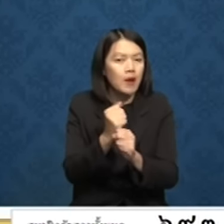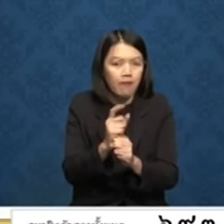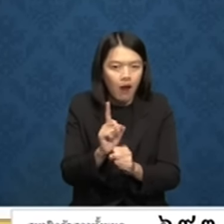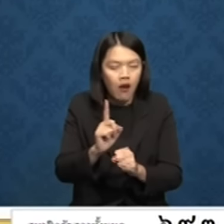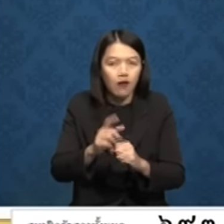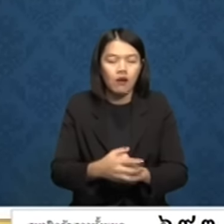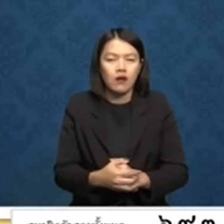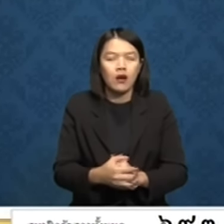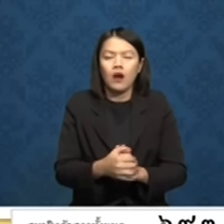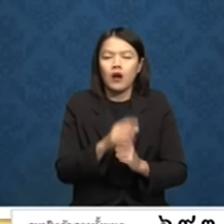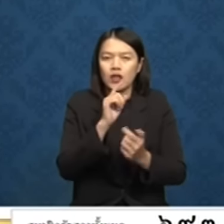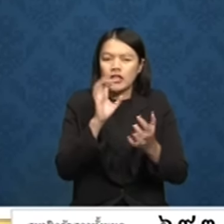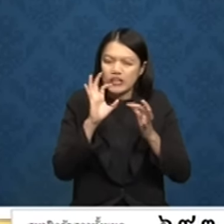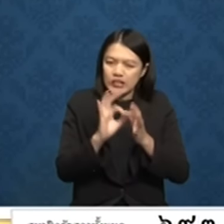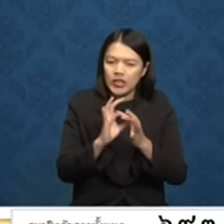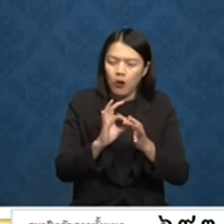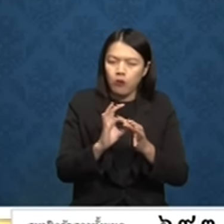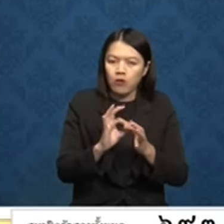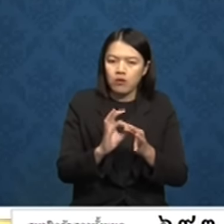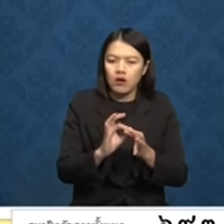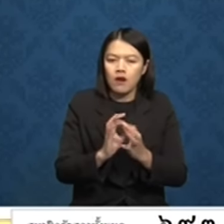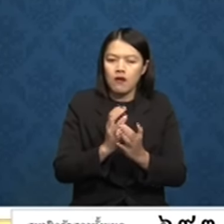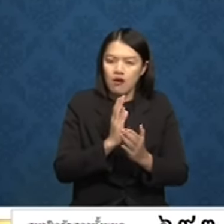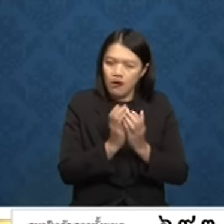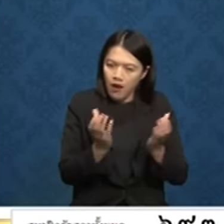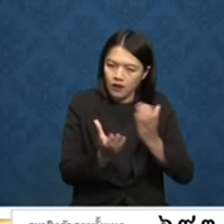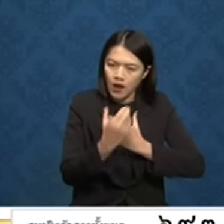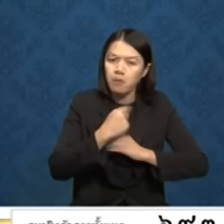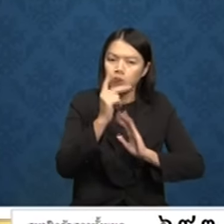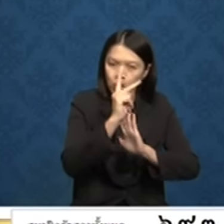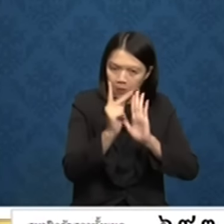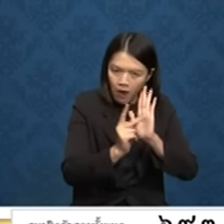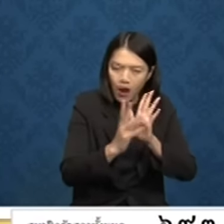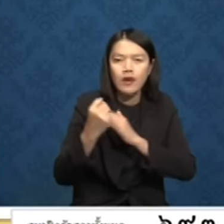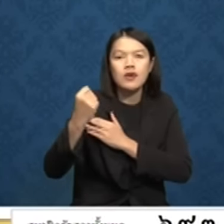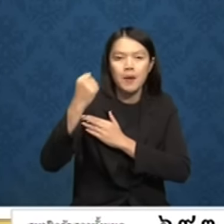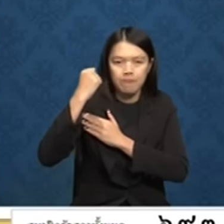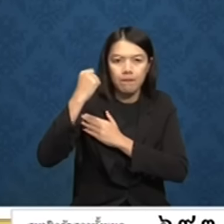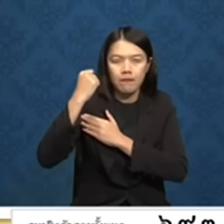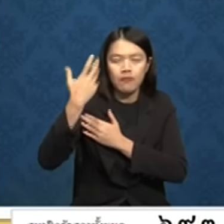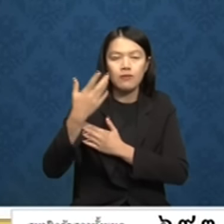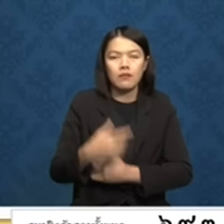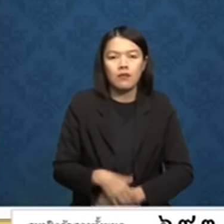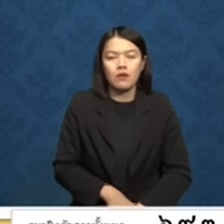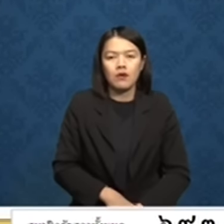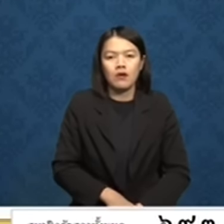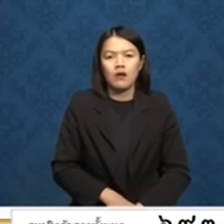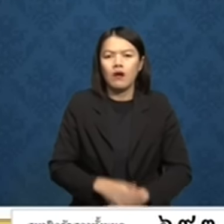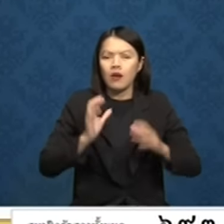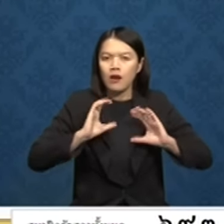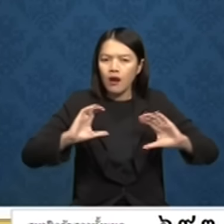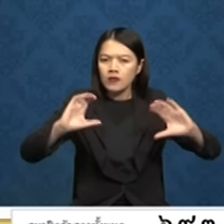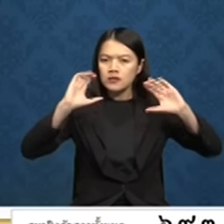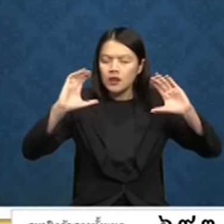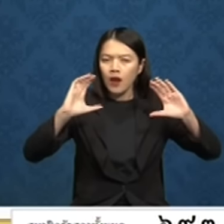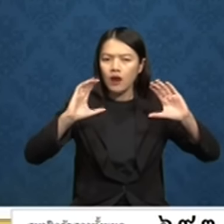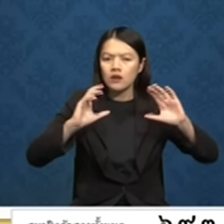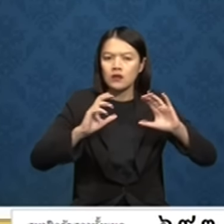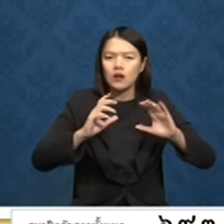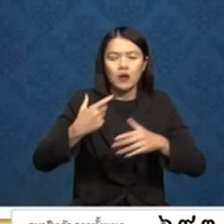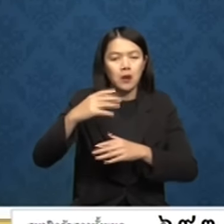เรื่องเดียวกันกับการฟื้นฟูหลักนิติธรรมสร้างนิติรัฐที่เข้มแข็งและแน่นอนปฏิรูประบบราชการซึ่งรวมถึงการปฏิรูปก